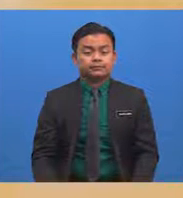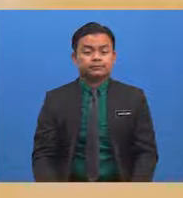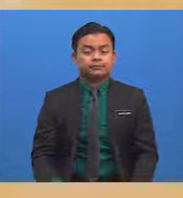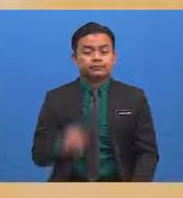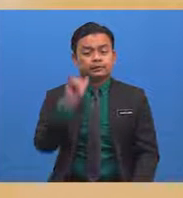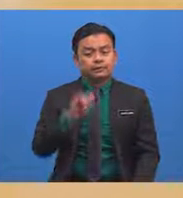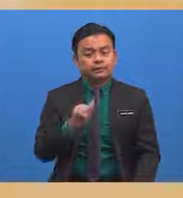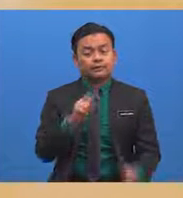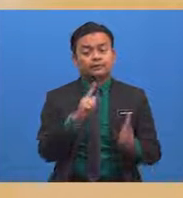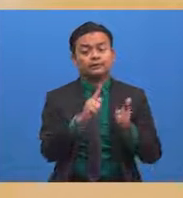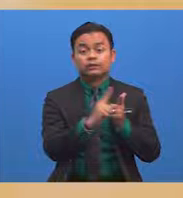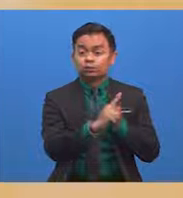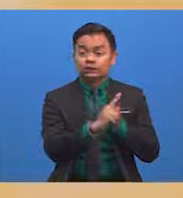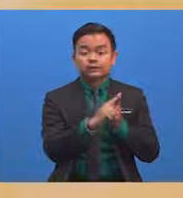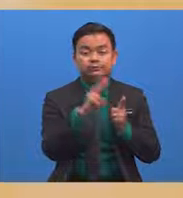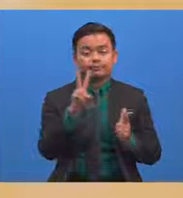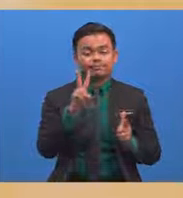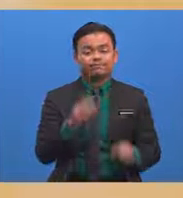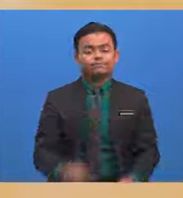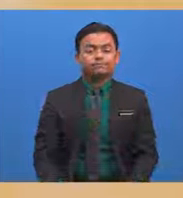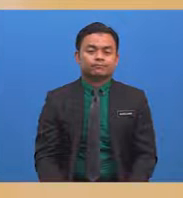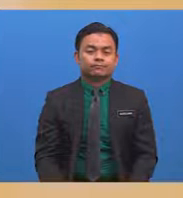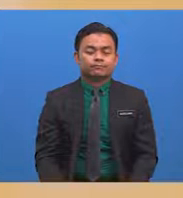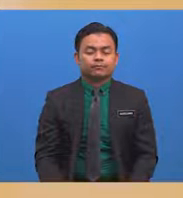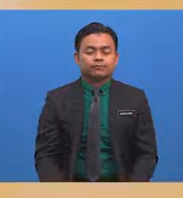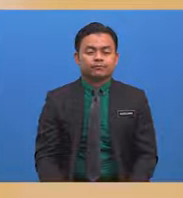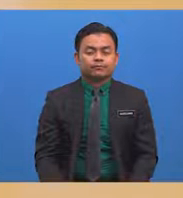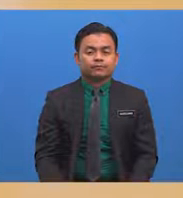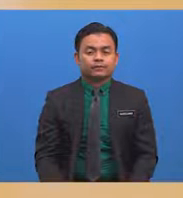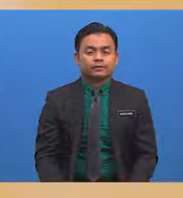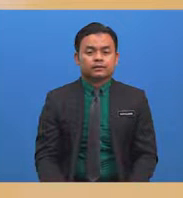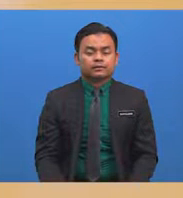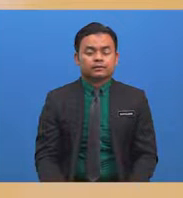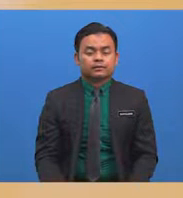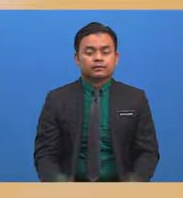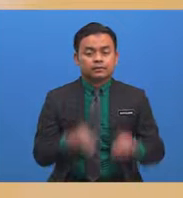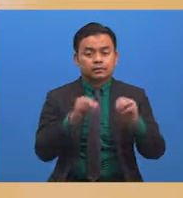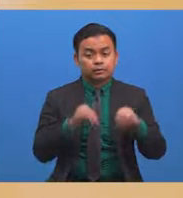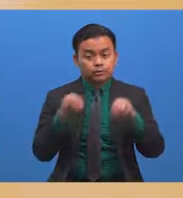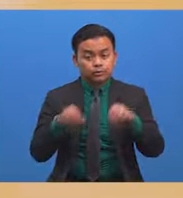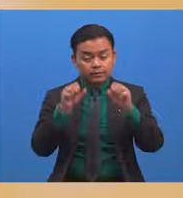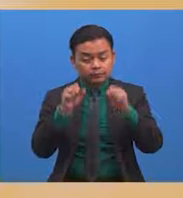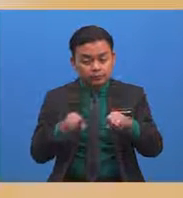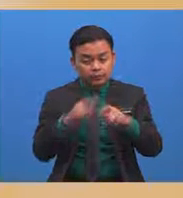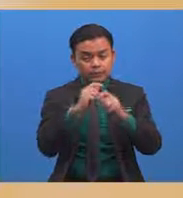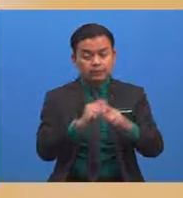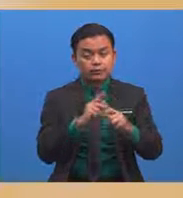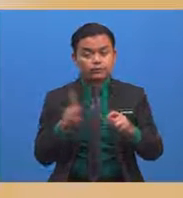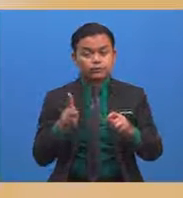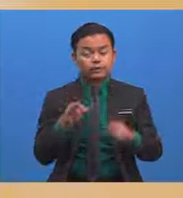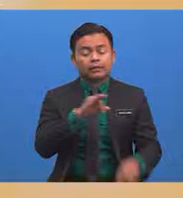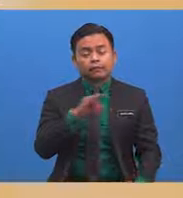kriteria pembelajaran yang kedua, iaitu murid boleh menentukan faktor